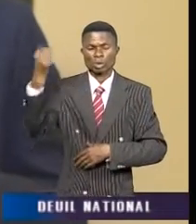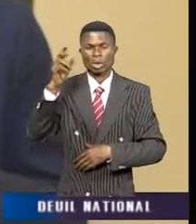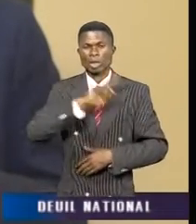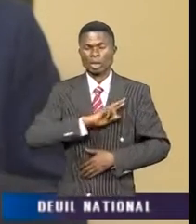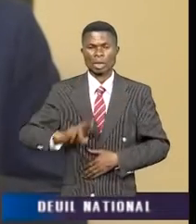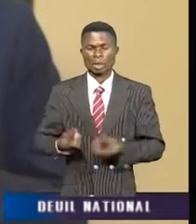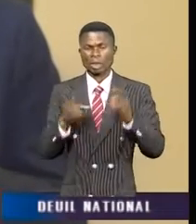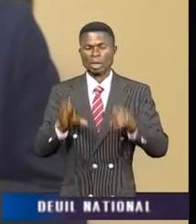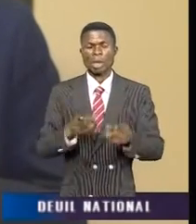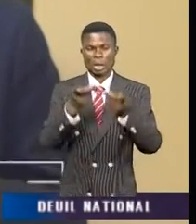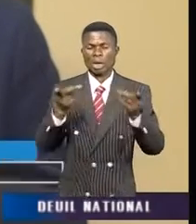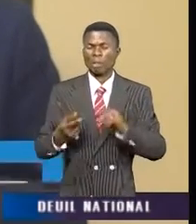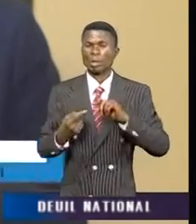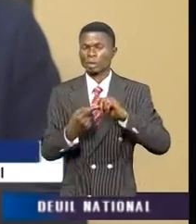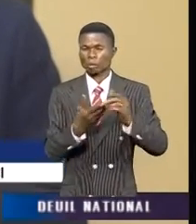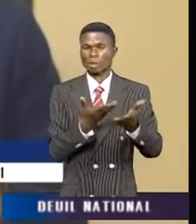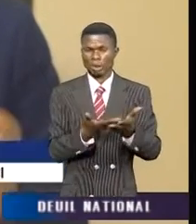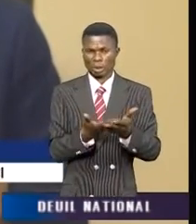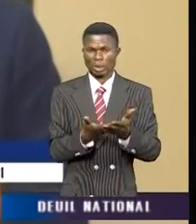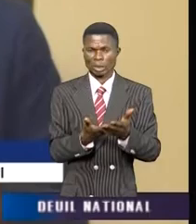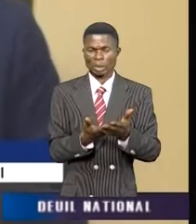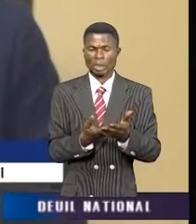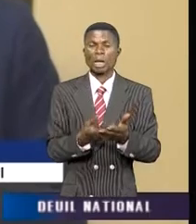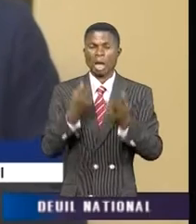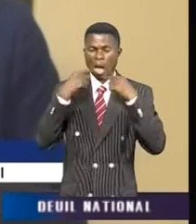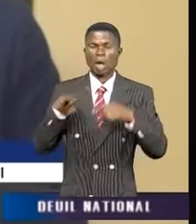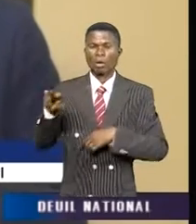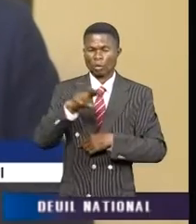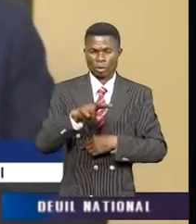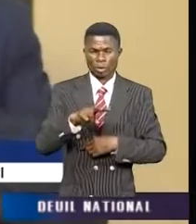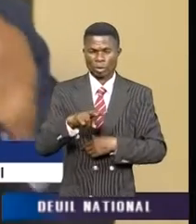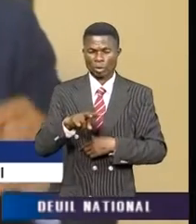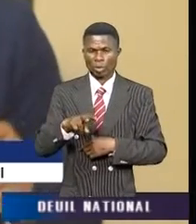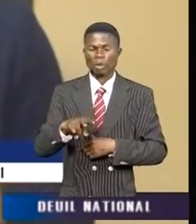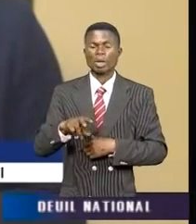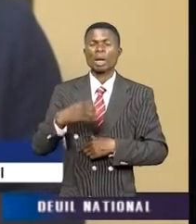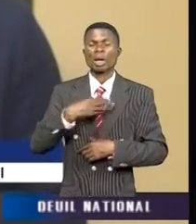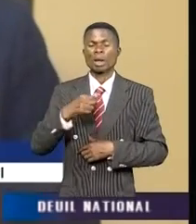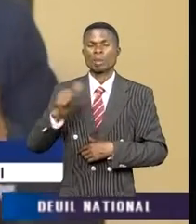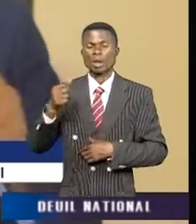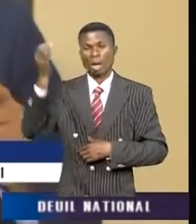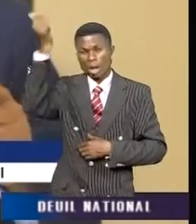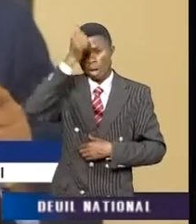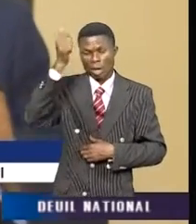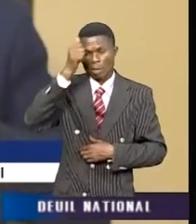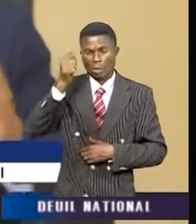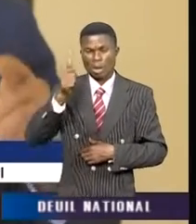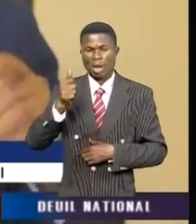a une place particulière. Je vous rappelle que François Fanon avait dit « L'Afrique a la